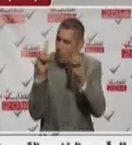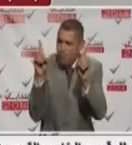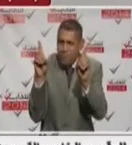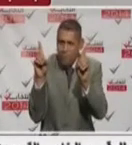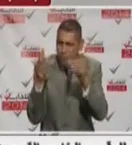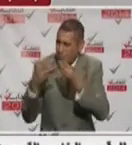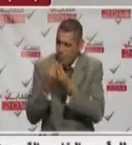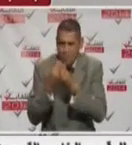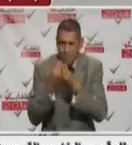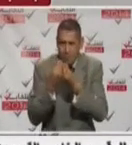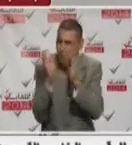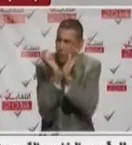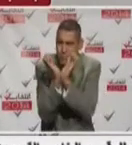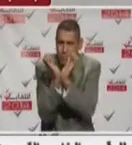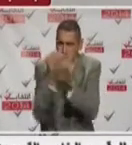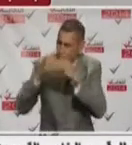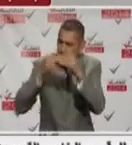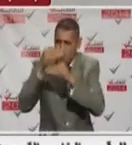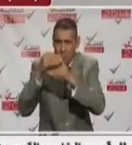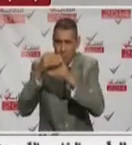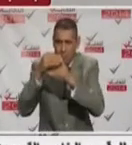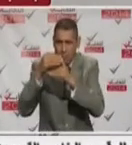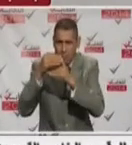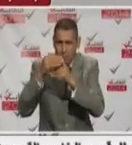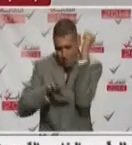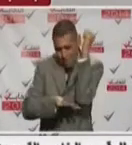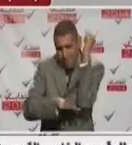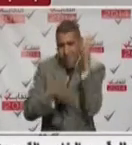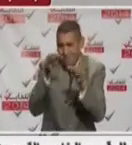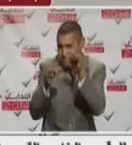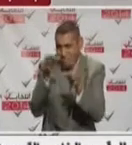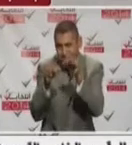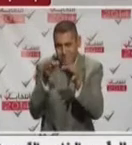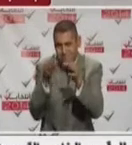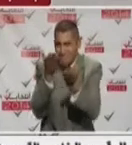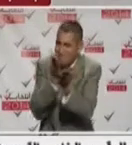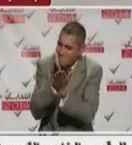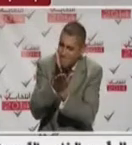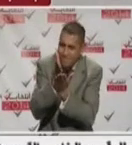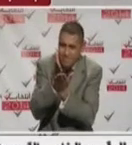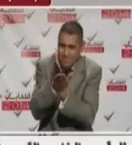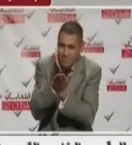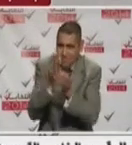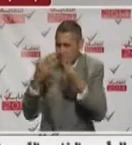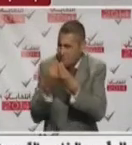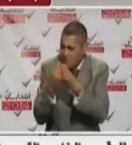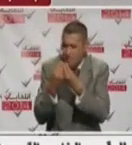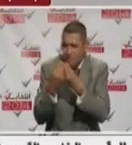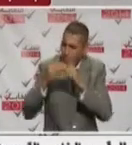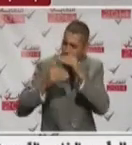منحازة لمشروع نمط مجتمعي تقدمي عصري مواطني أساسه العدل والمساواة. قائمتنا منحازة لمنوال